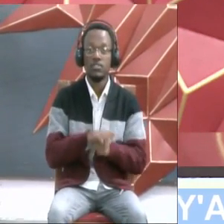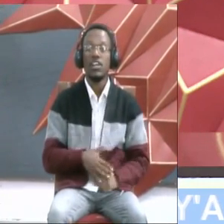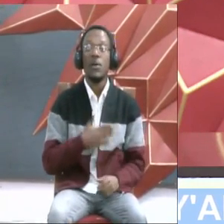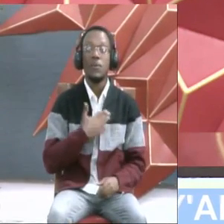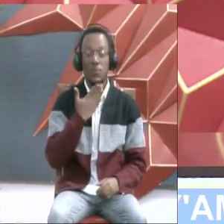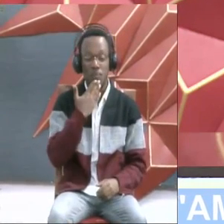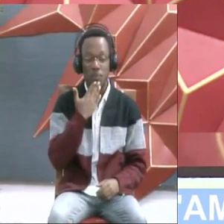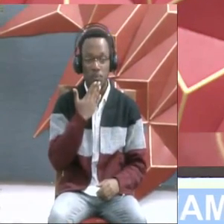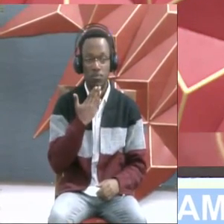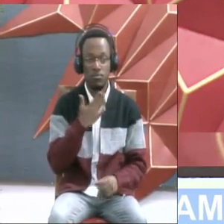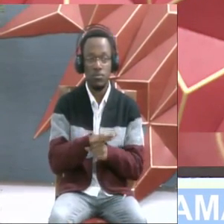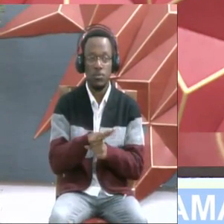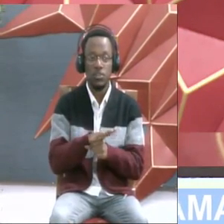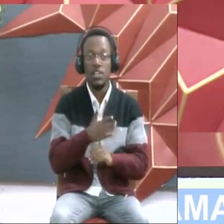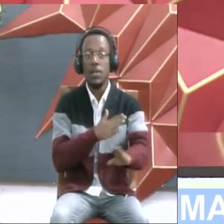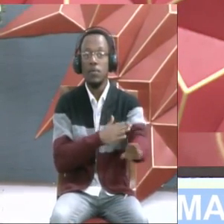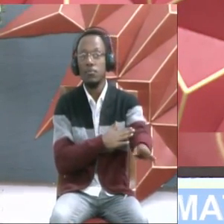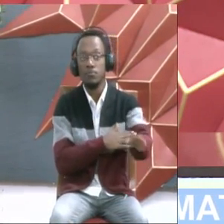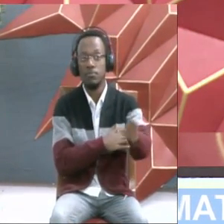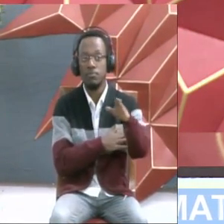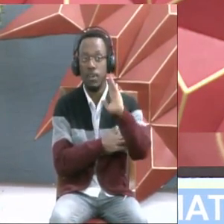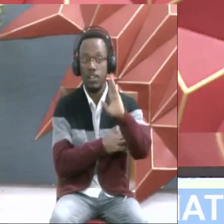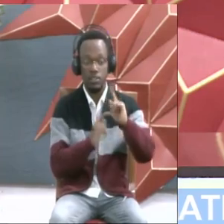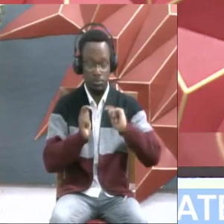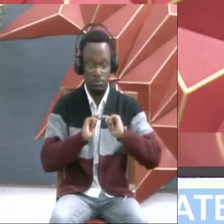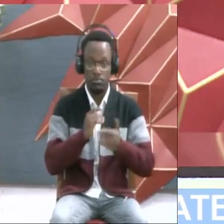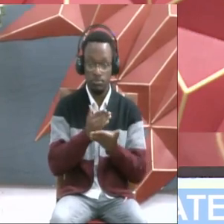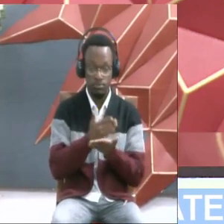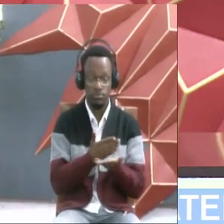mana ishigije iyi programme